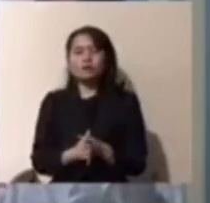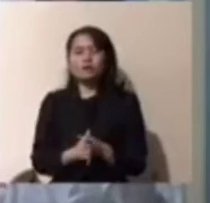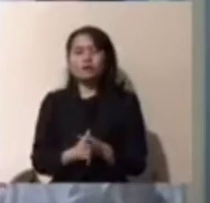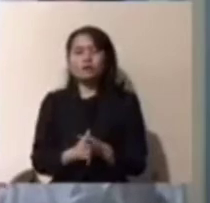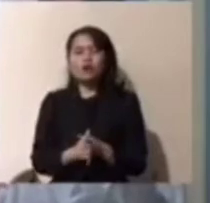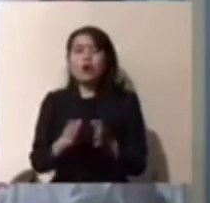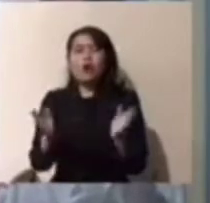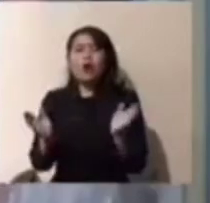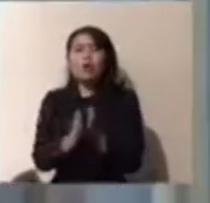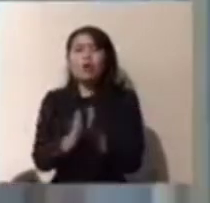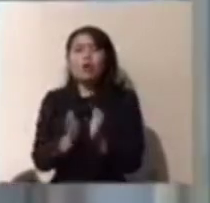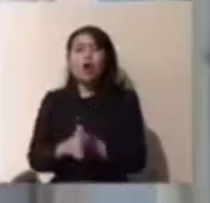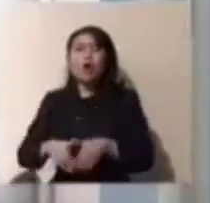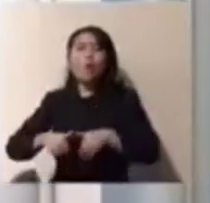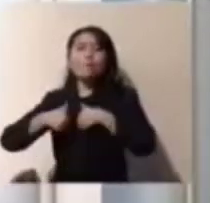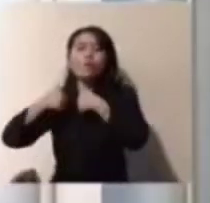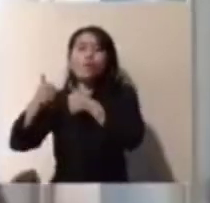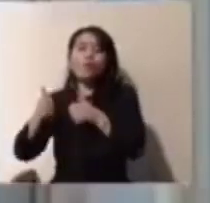Tuhan.